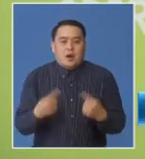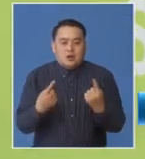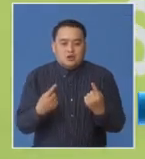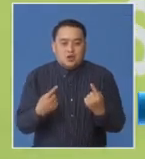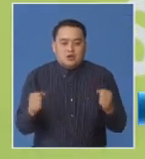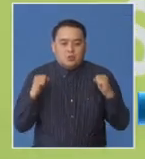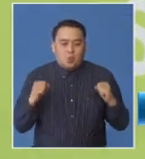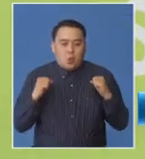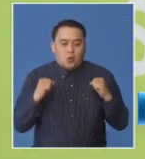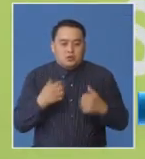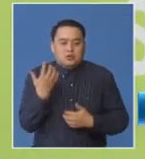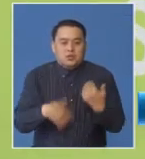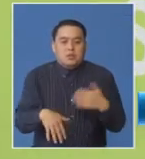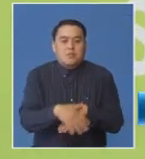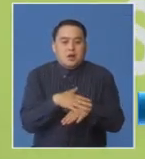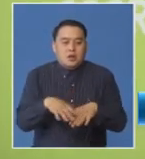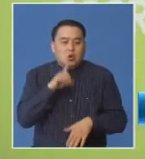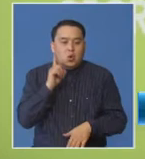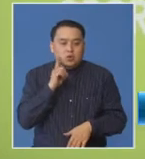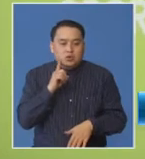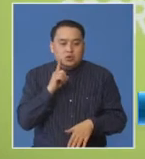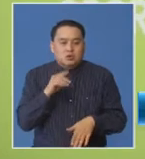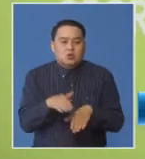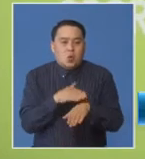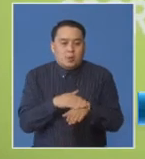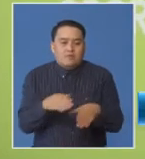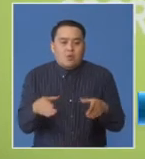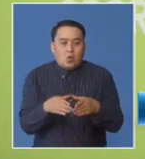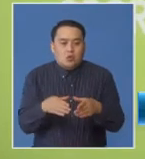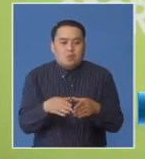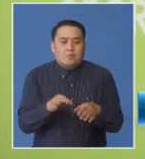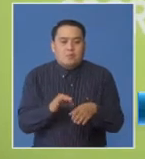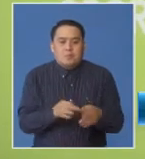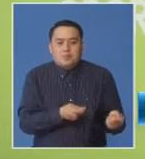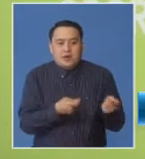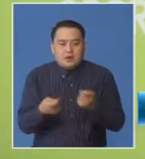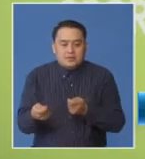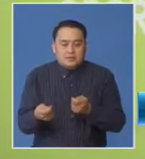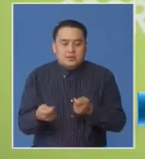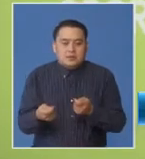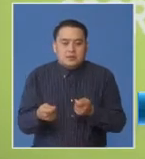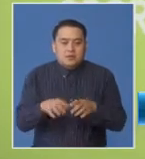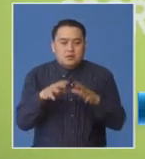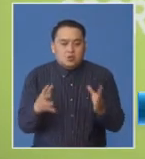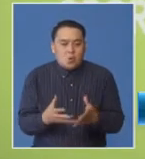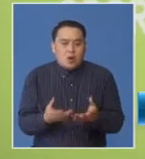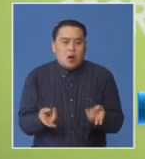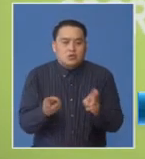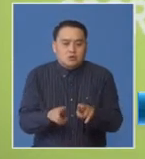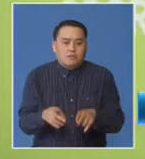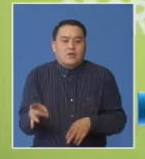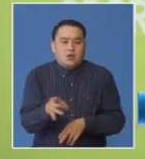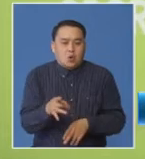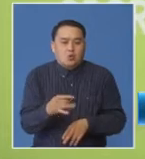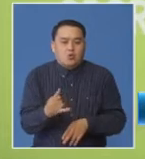престижа спорта в целом среди молодежи. Проект является благотворительным. С собой мы привезли инвентарь. Этот инвентарь остается у вас в